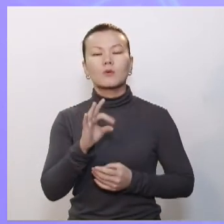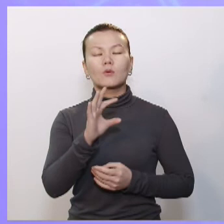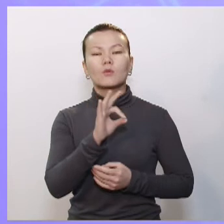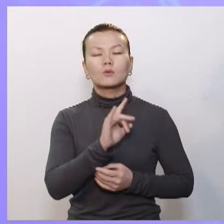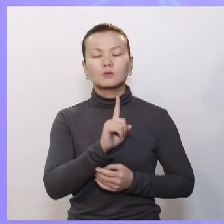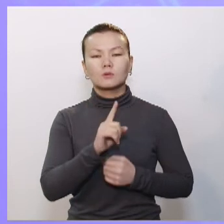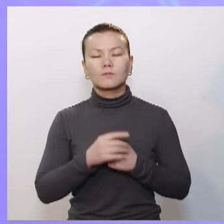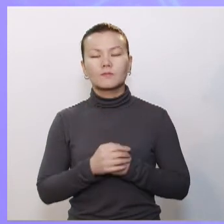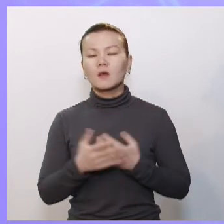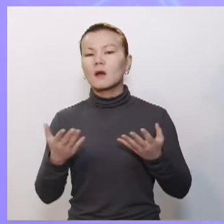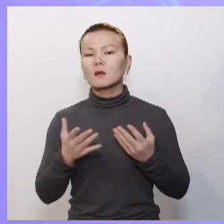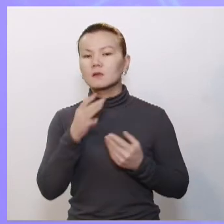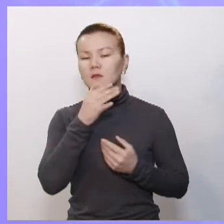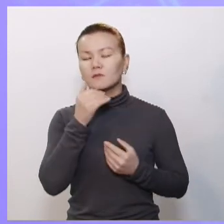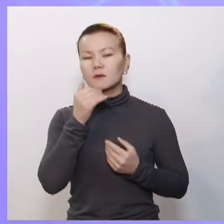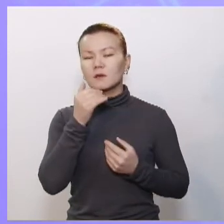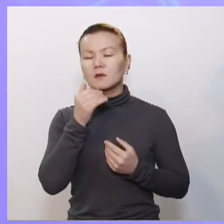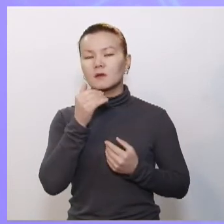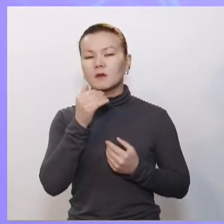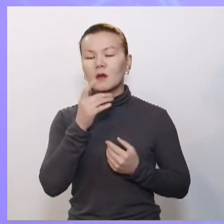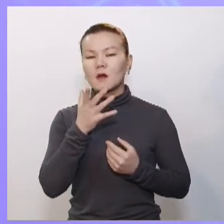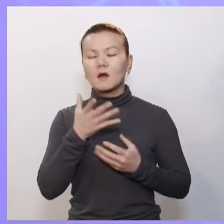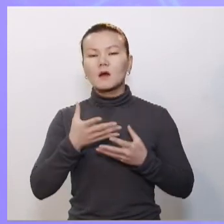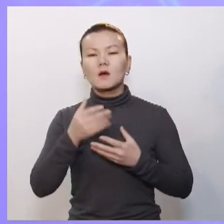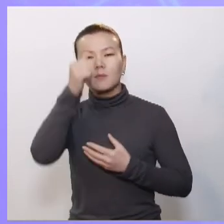Жаз айлары кайсылар?